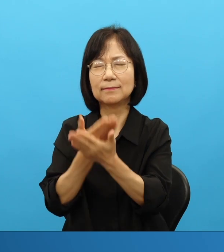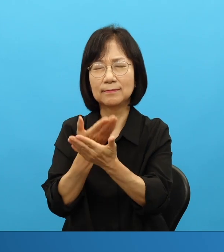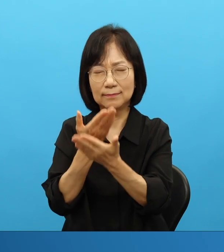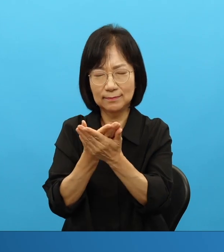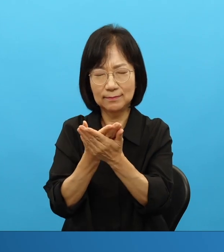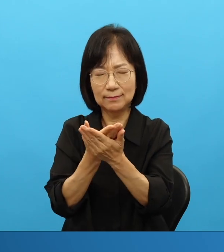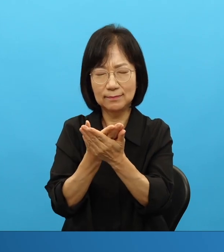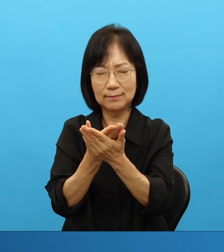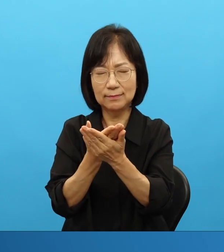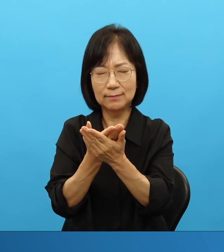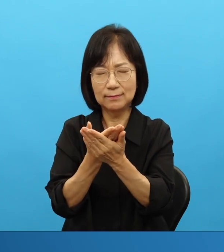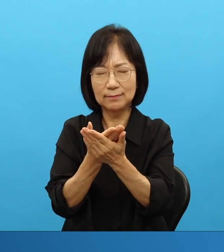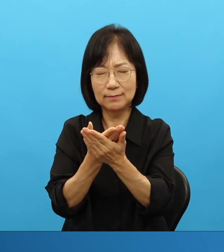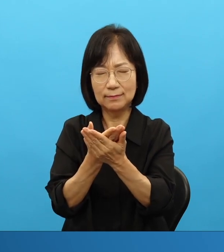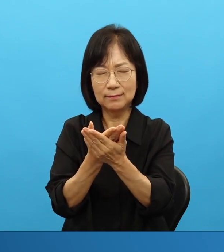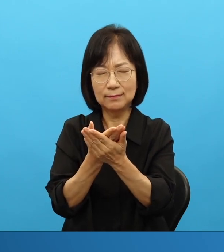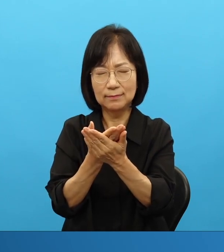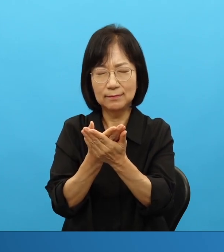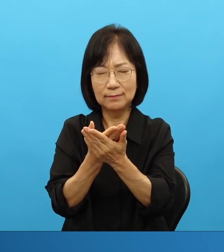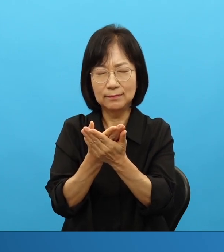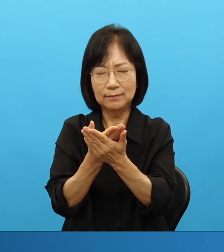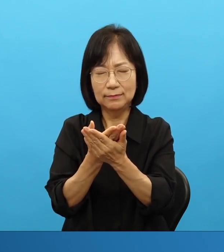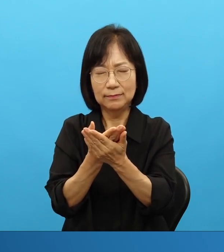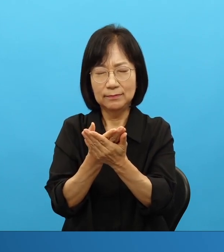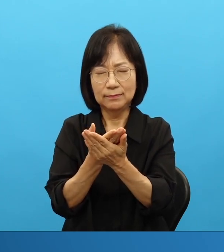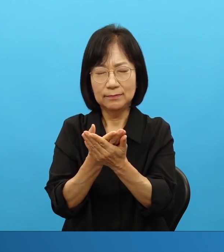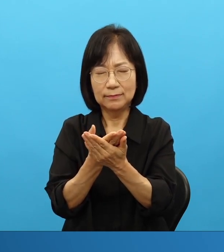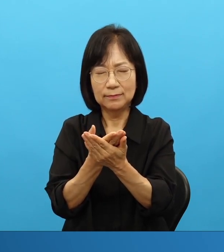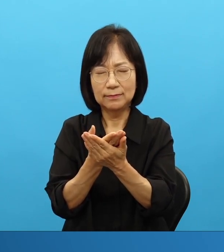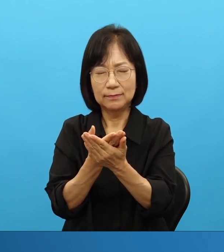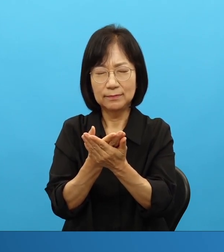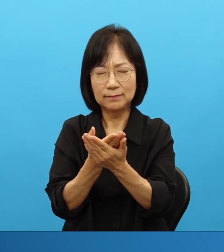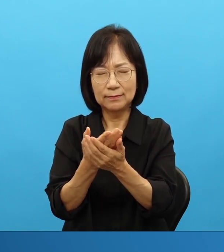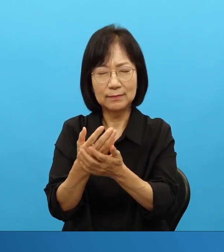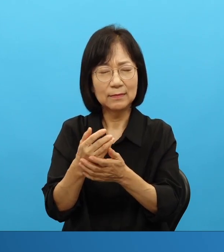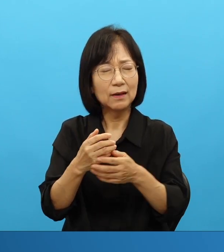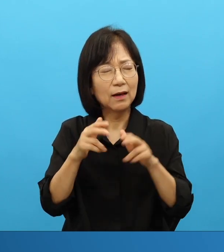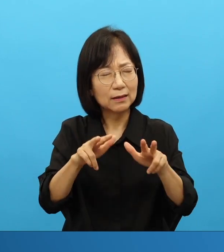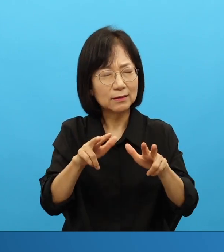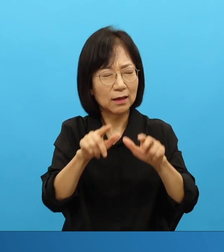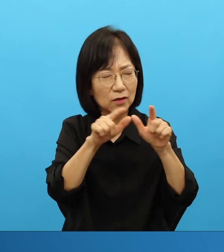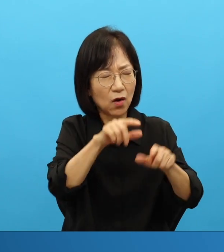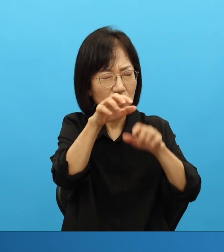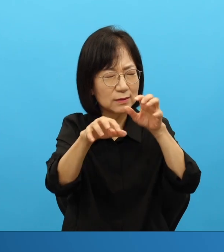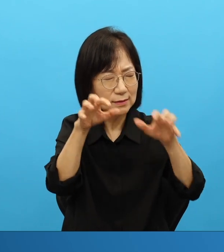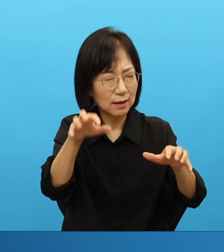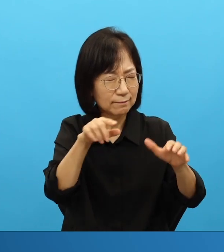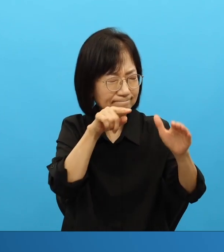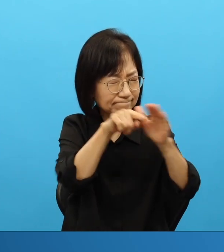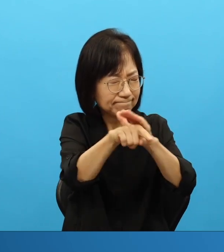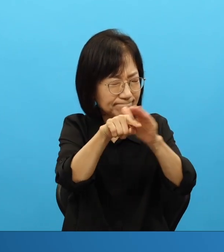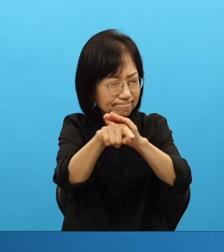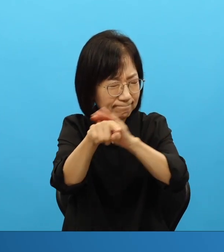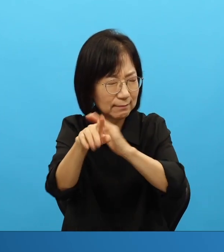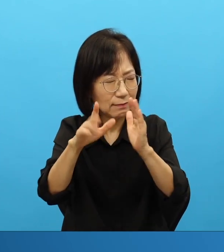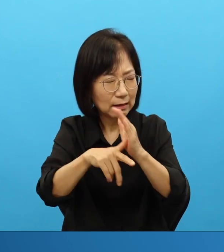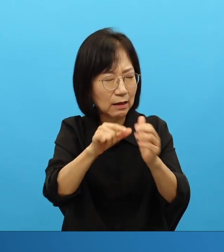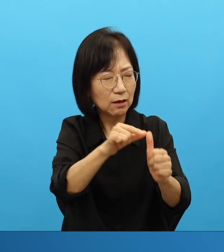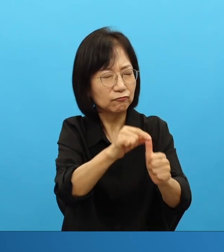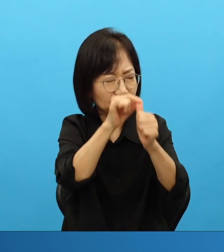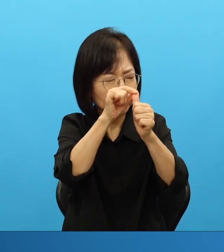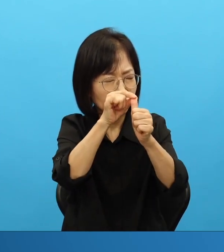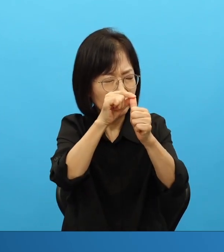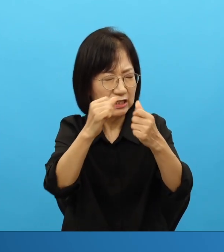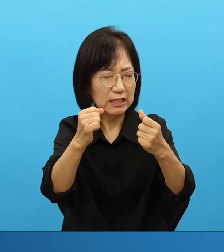even restore our physical bodies and health, and for us to save the environment around us? 이제 현장 살리러 가는 힘을 회복하게 하옵소서. Would you